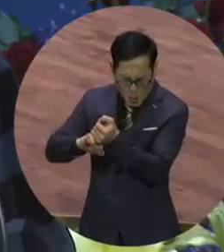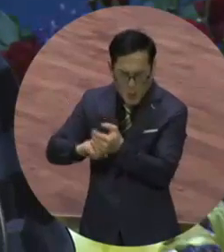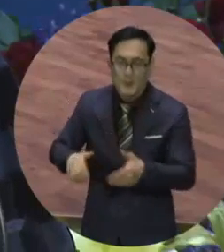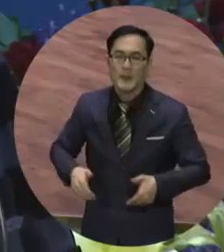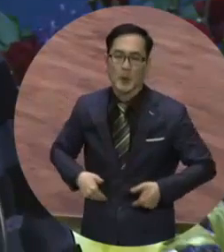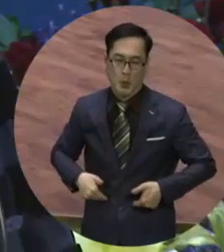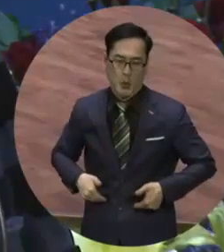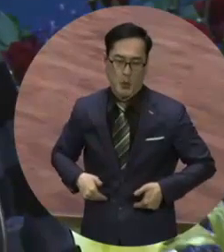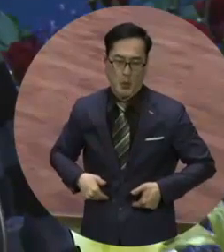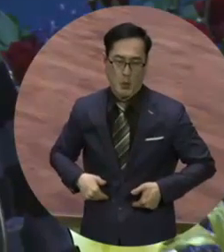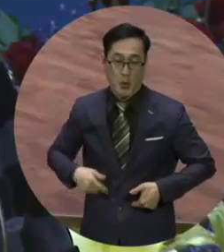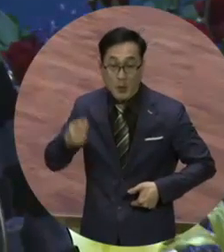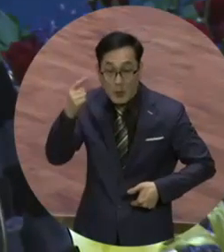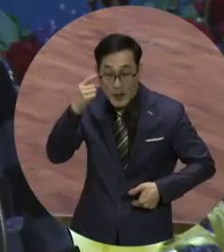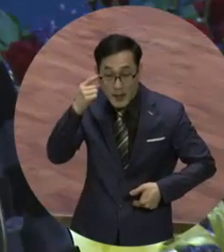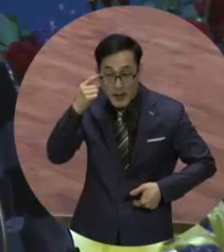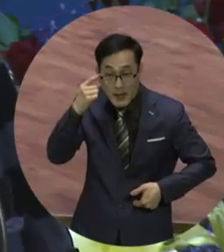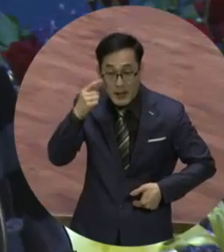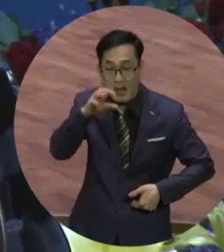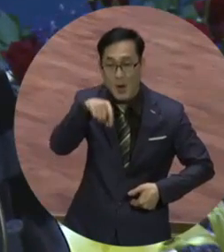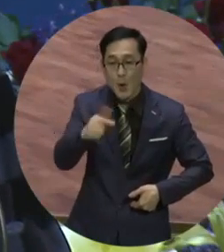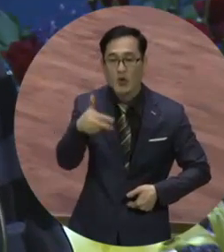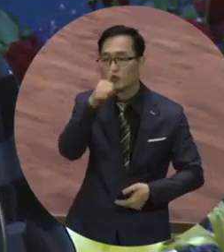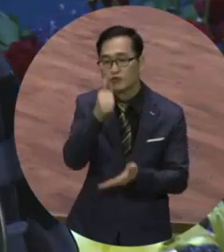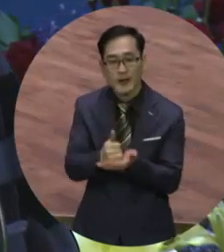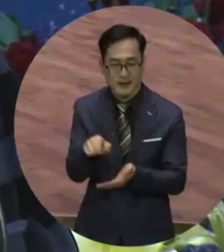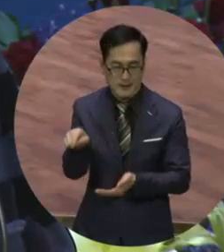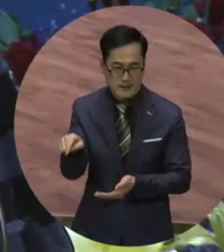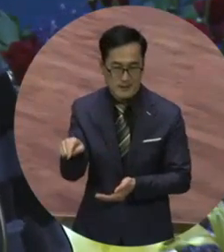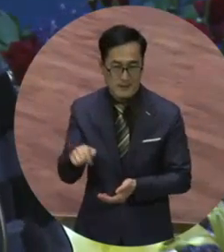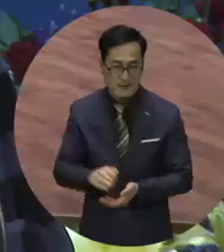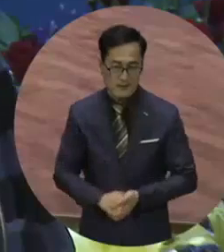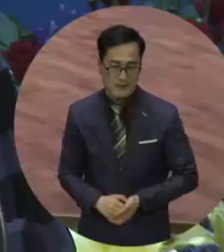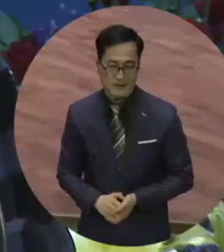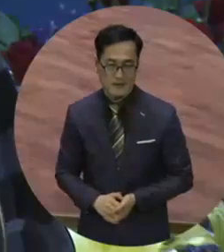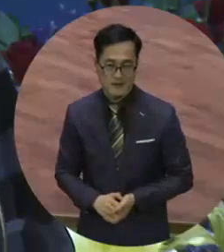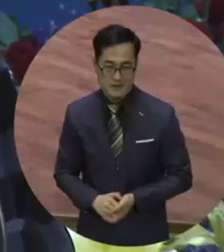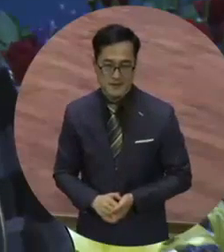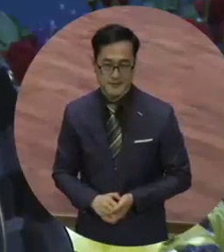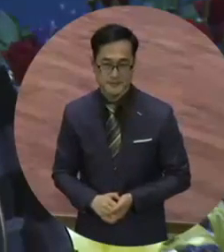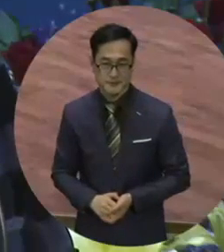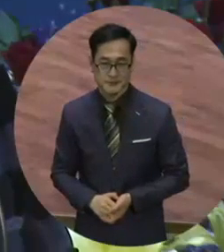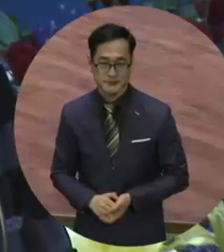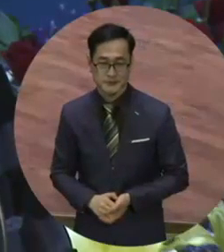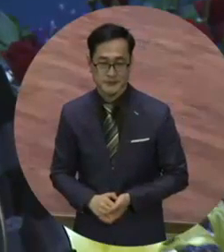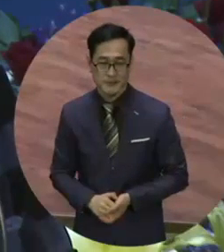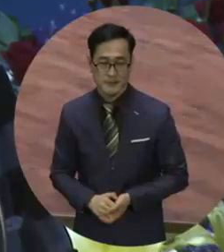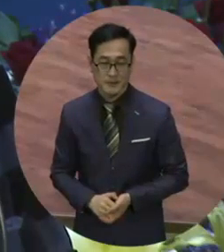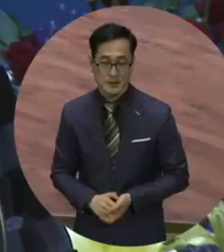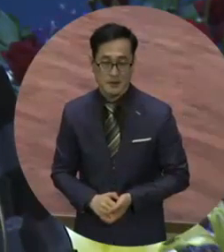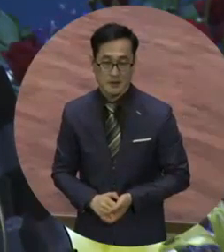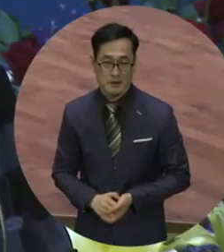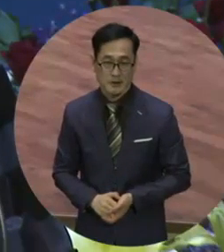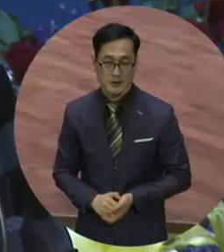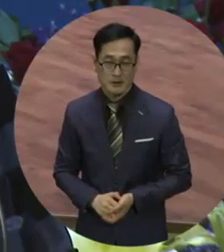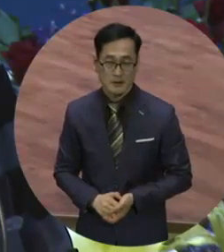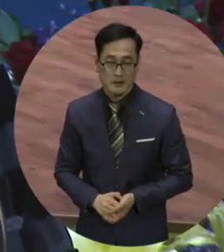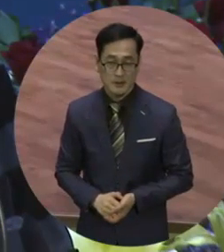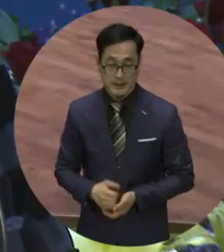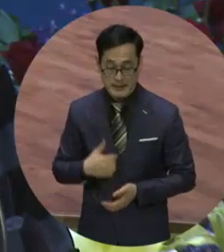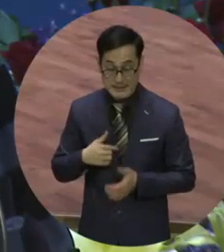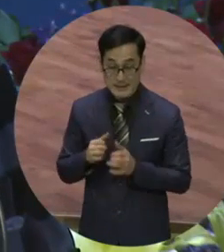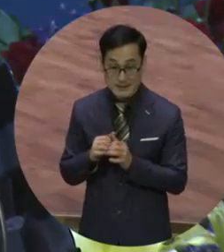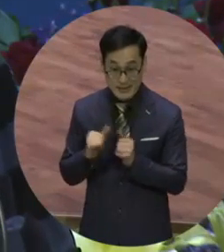바로 이 원죄 때문에 그렇습니다. 자범죄는 말할 것도 없고, 그거는 뭐 저절로 해결되는 건데, 원죄가 중요해요, 원죄.